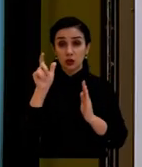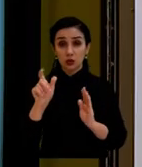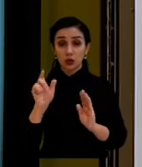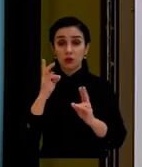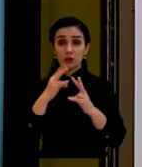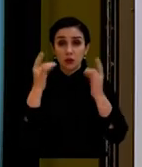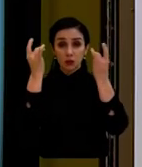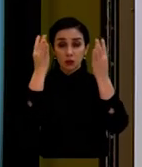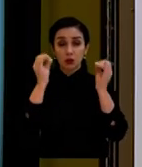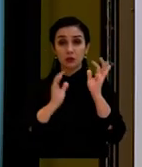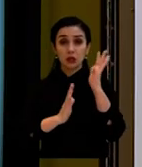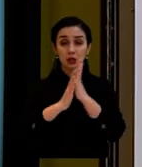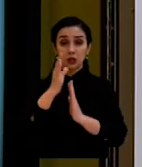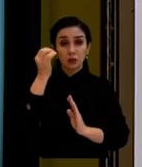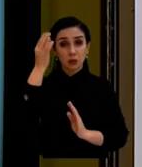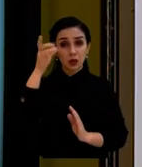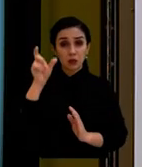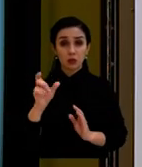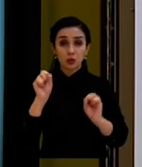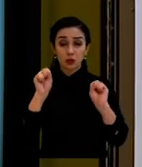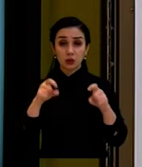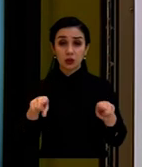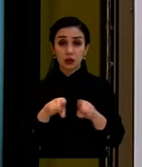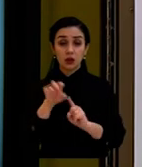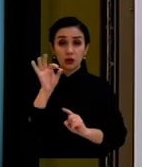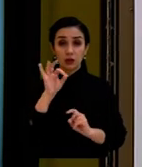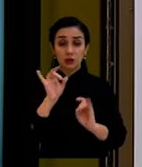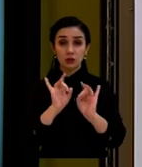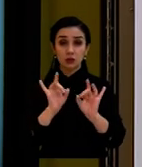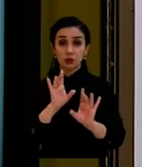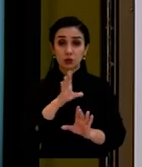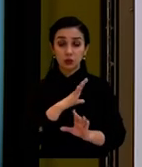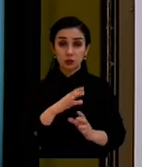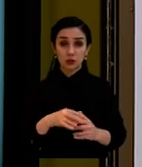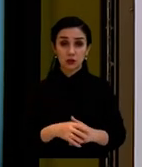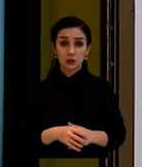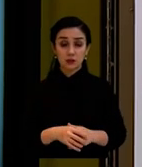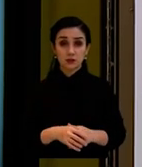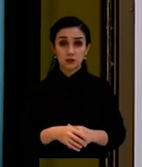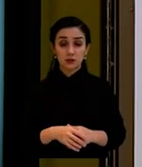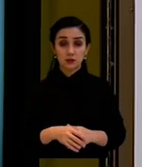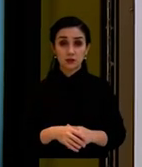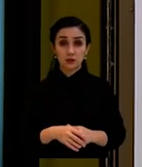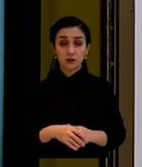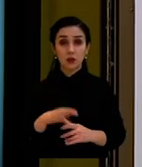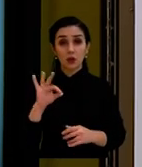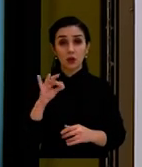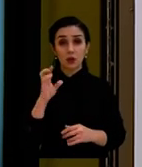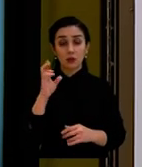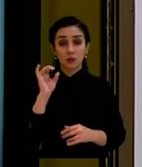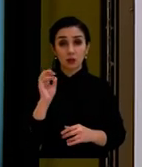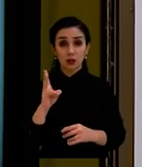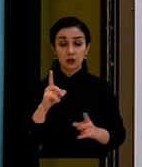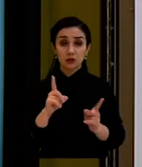insongina ma'naviy yetuk, bilimdon bo'lishi mumkinligi haqida o'qitirib o'tmoqda. Va nihoyat